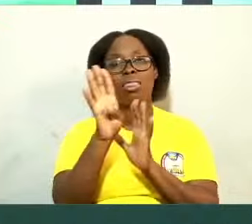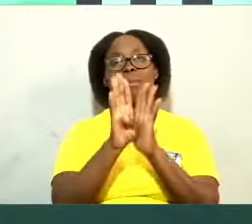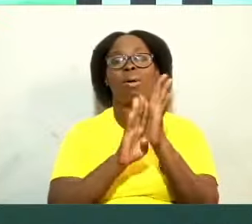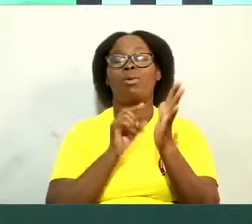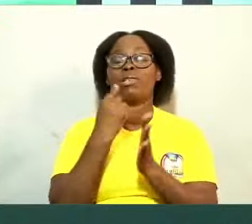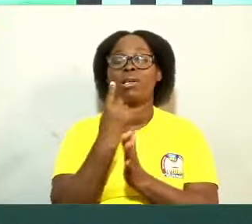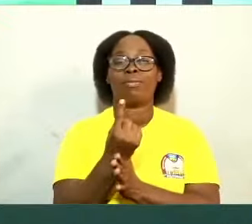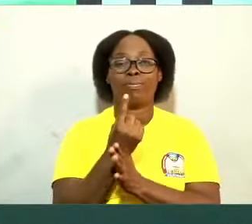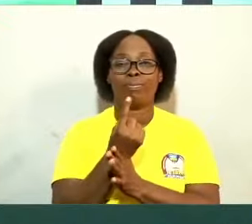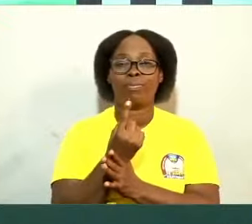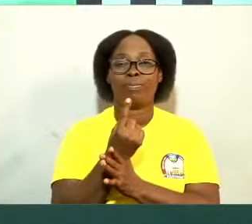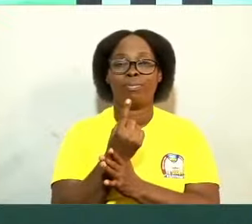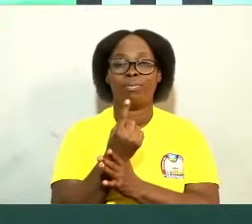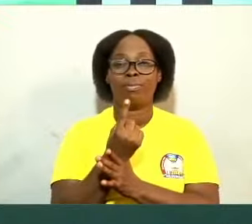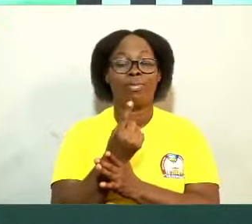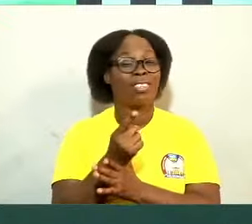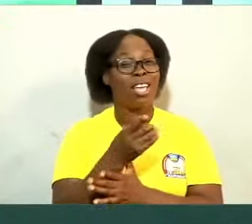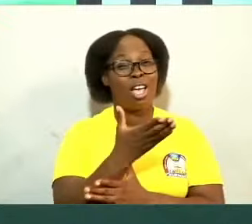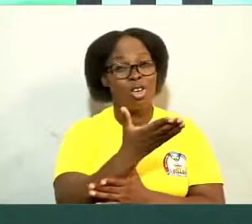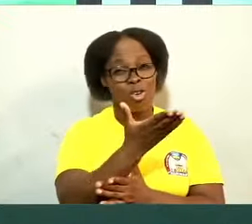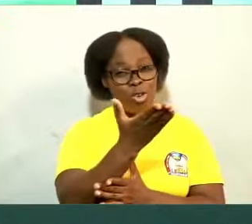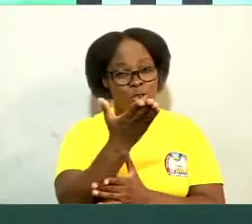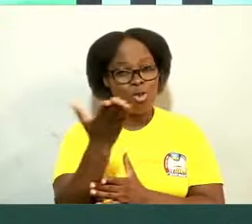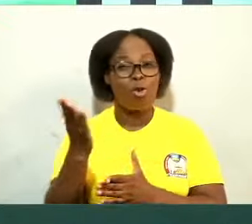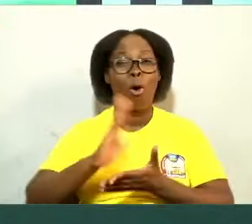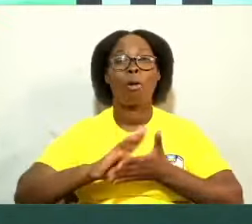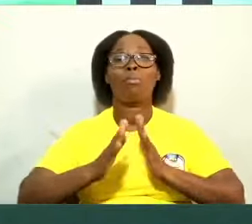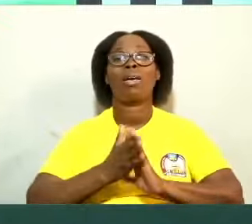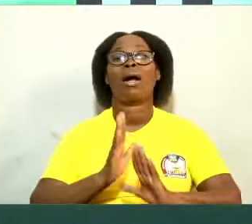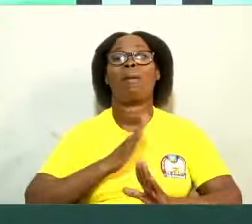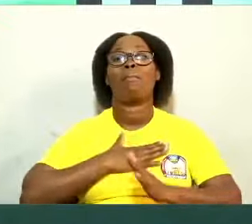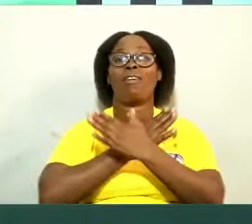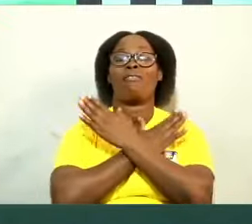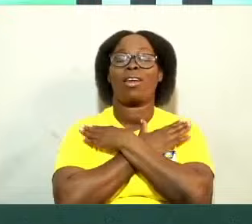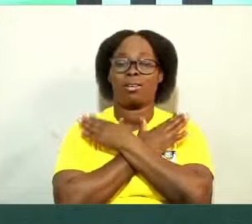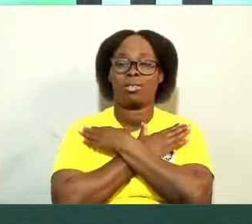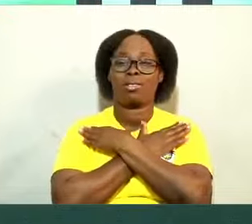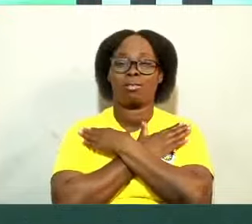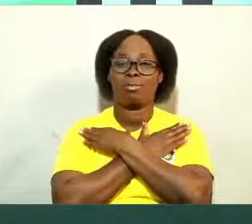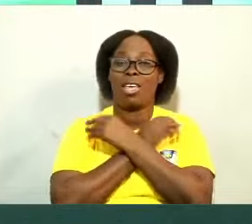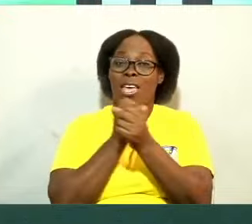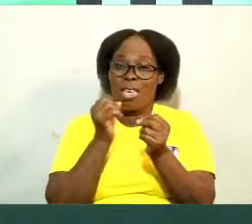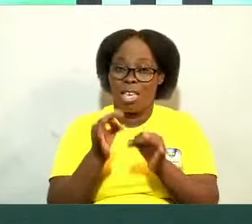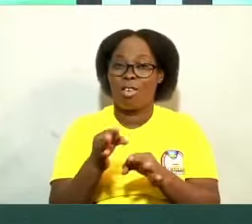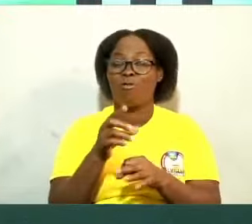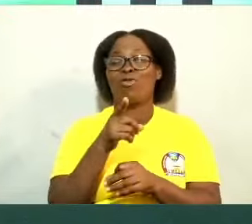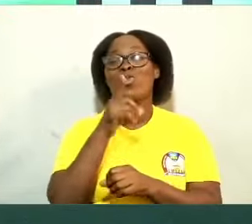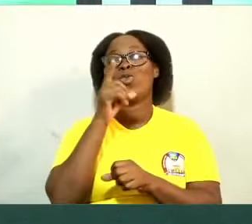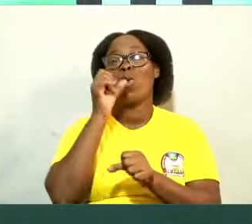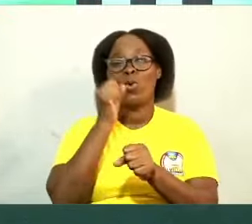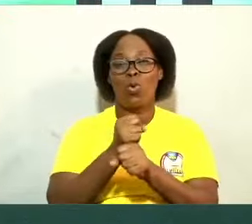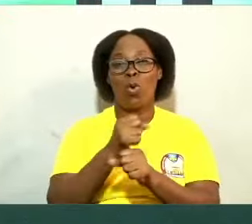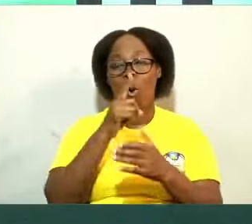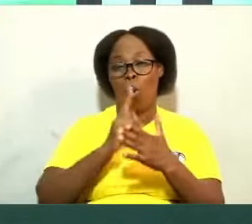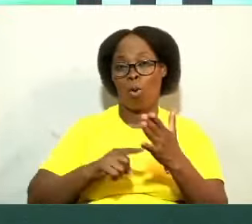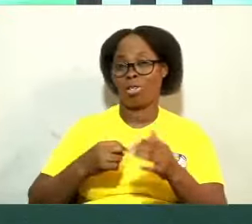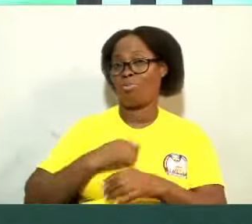anasema, nyinyi mmekuwa rafiki zangu mkitenda